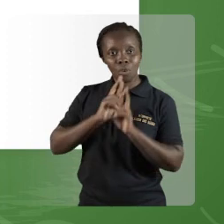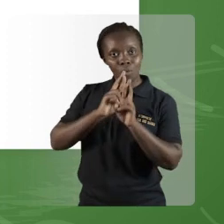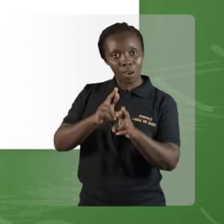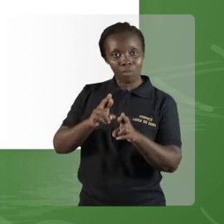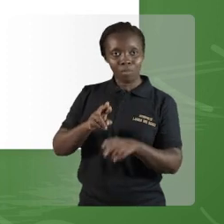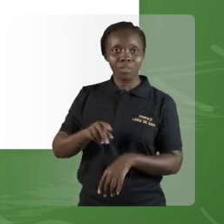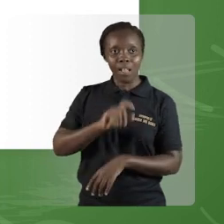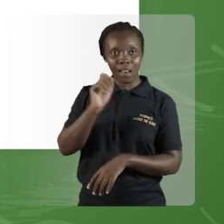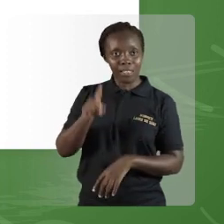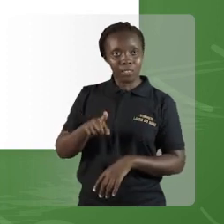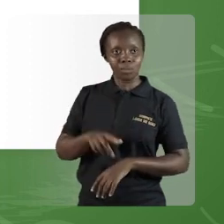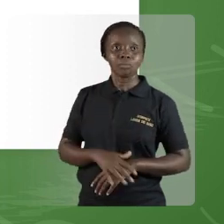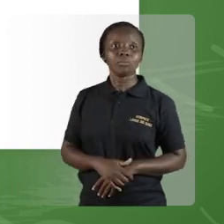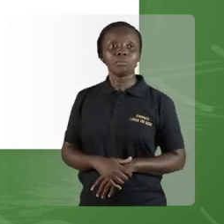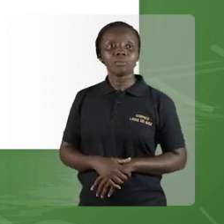vertical.